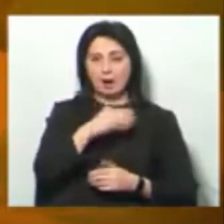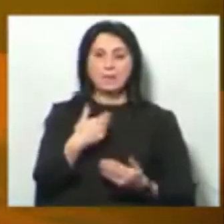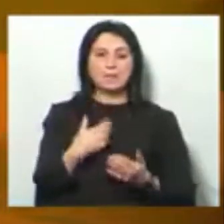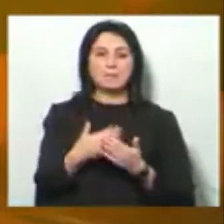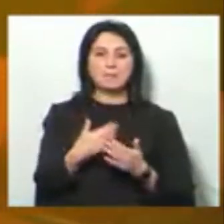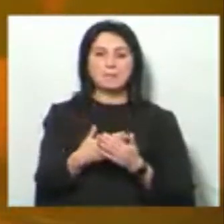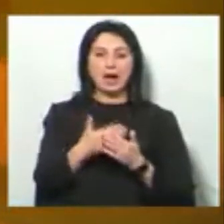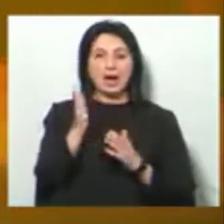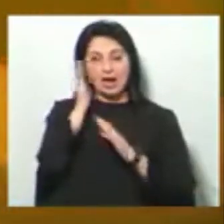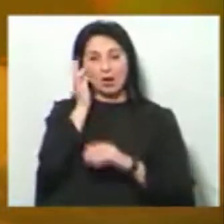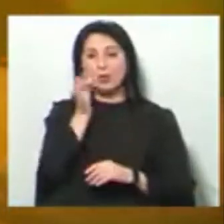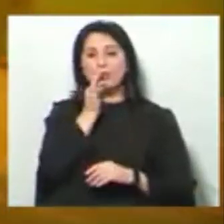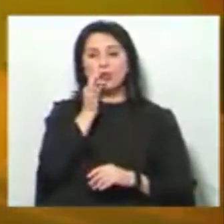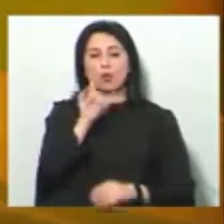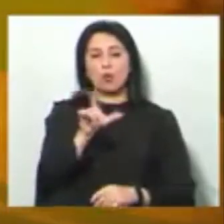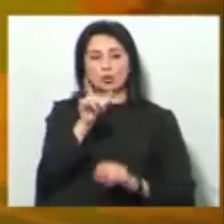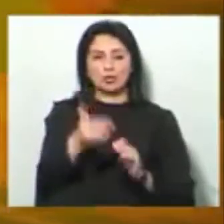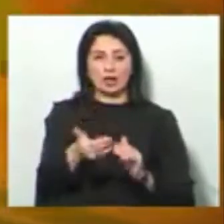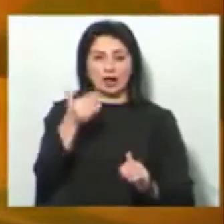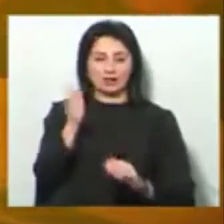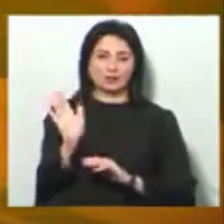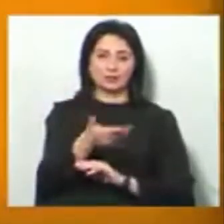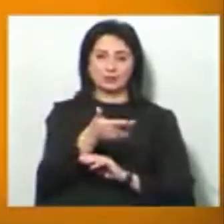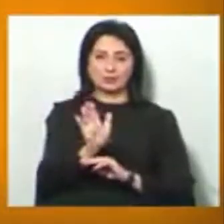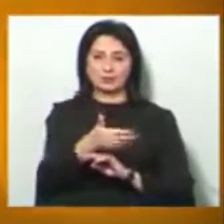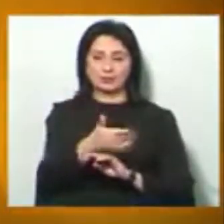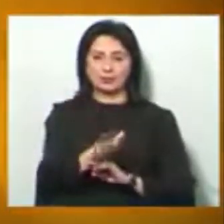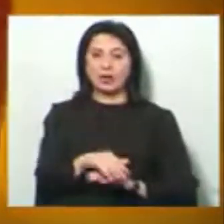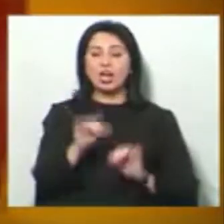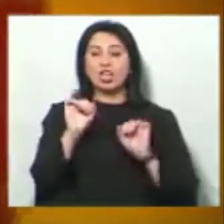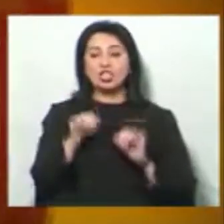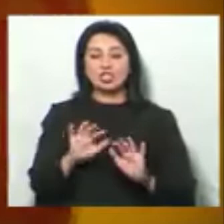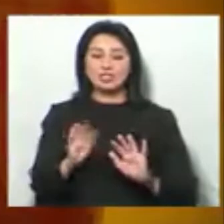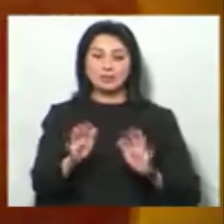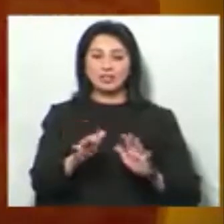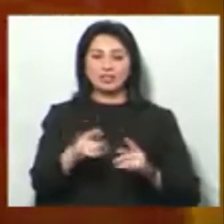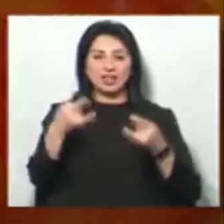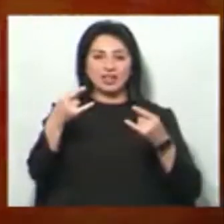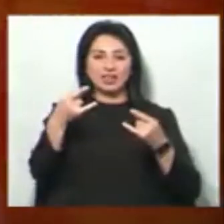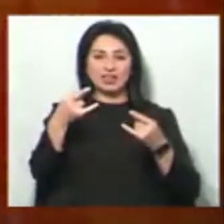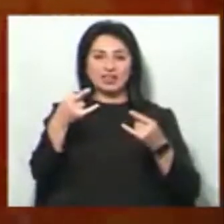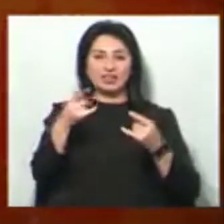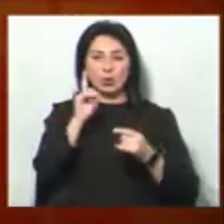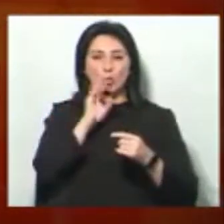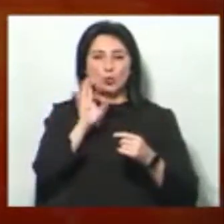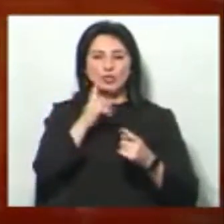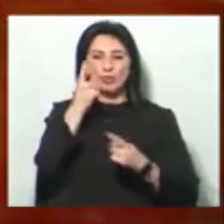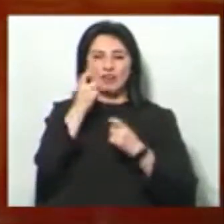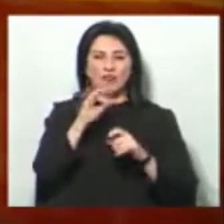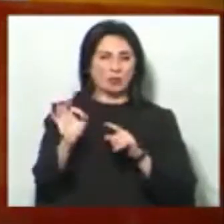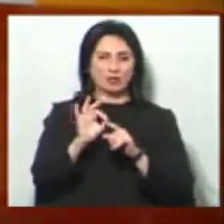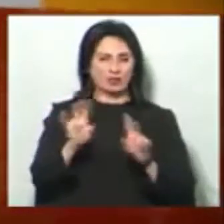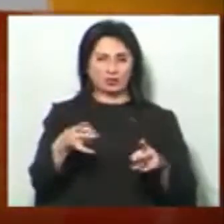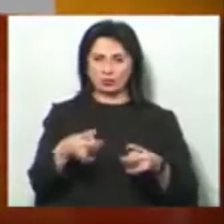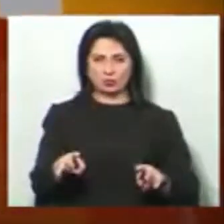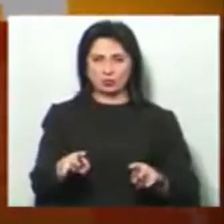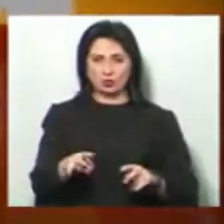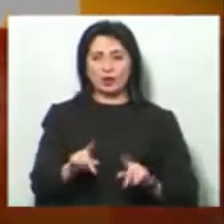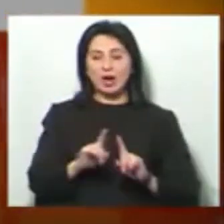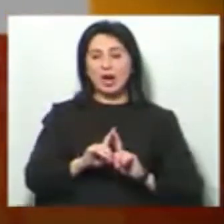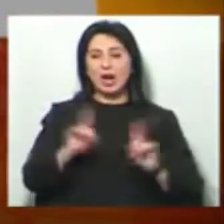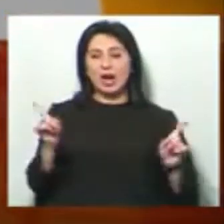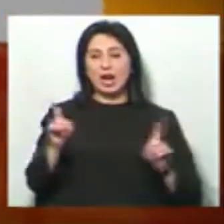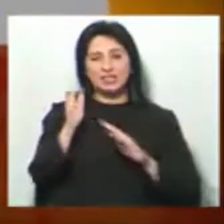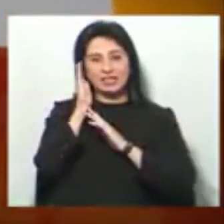მაგალითად, დაძინებამდე 2 საათით ადრე. შეძლების დაგვარად მოირიდეთ უსიამოვნო ინფორმაციას.